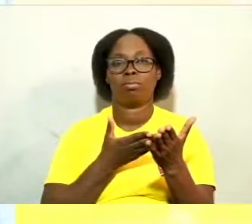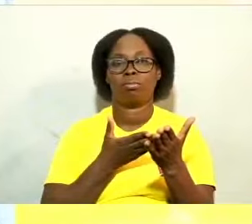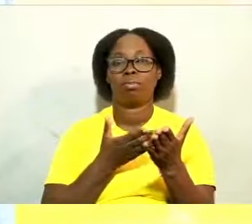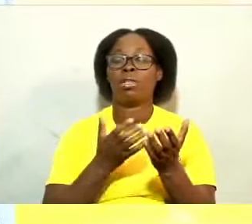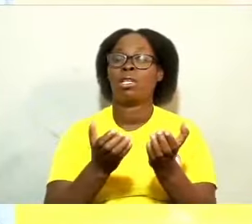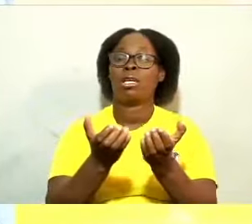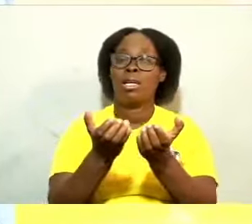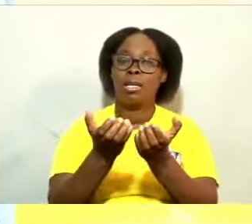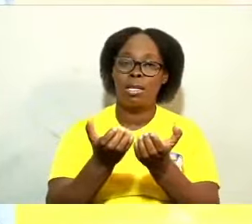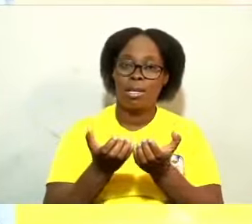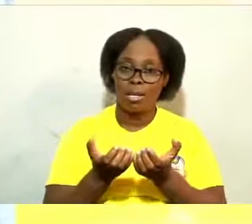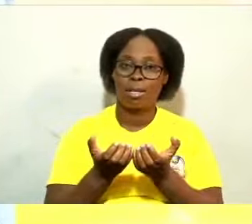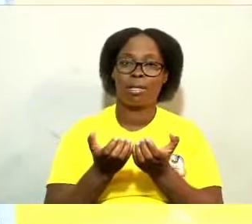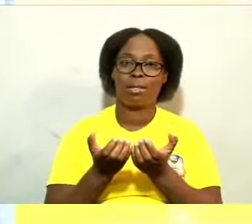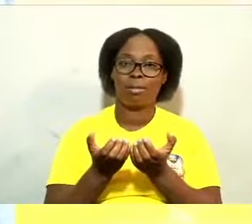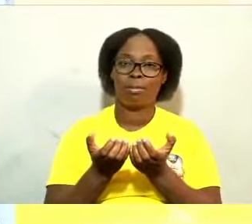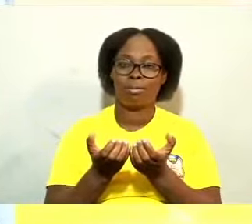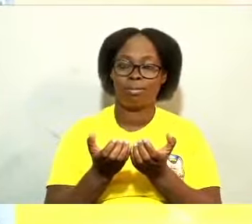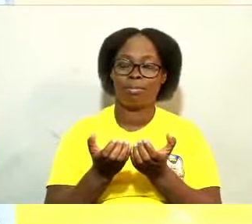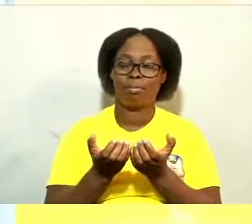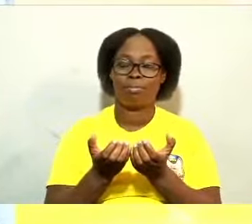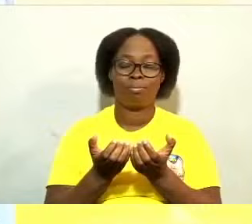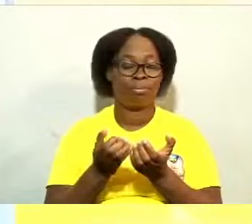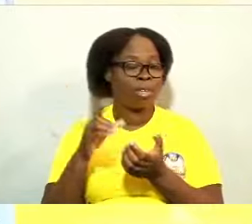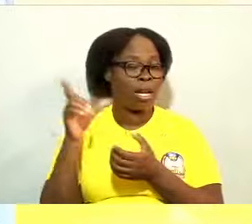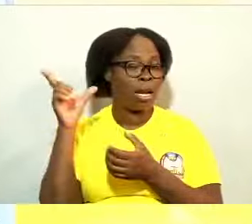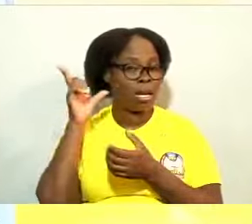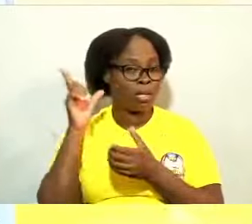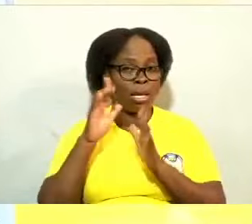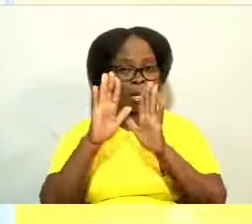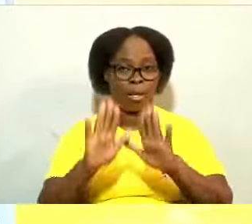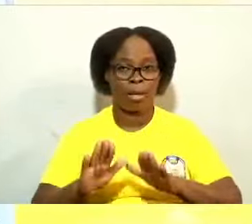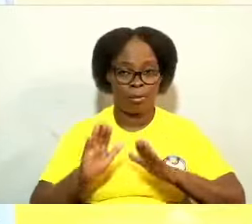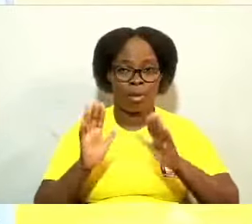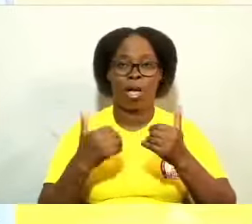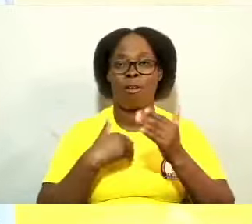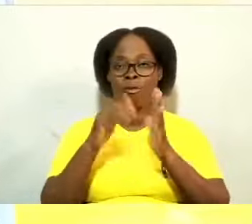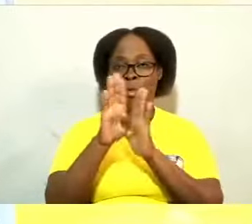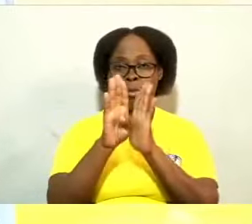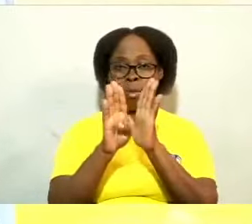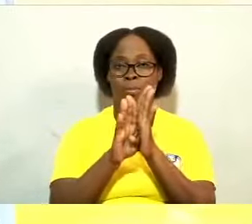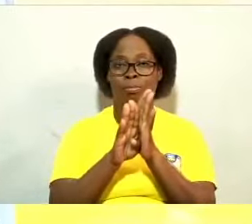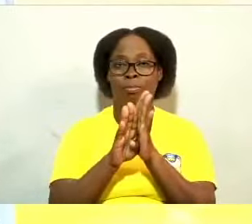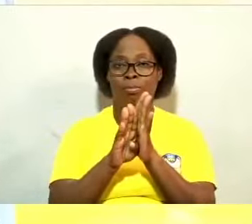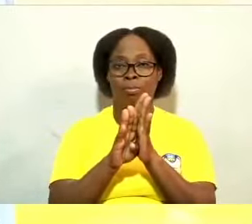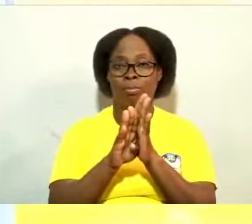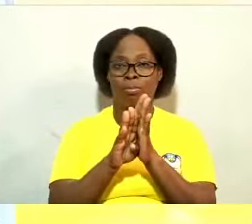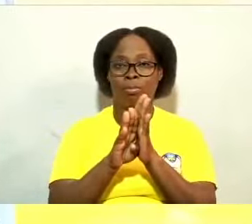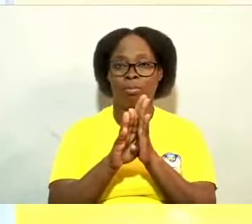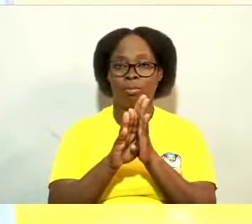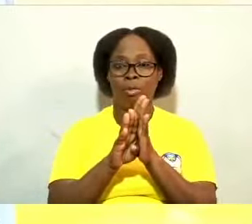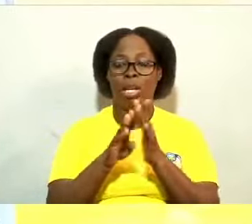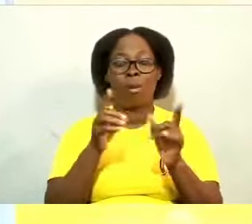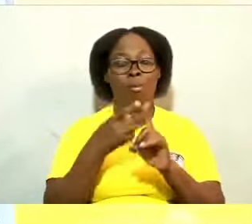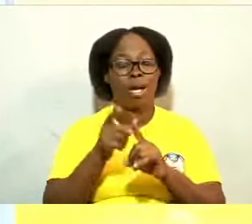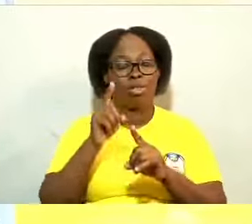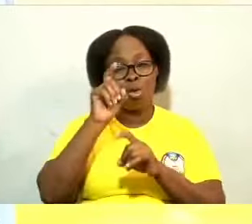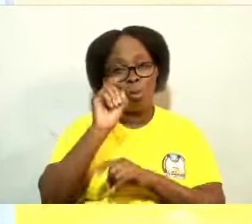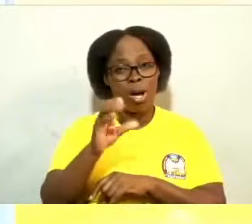inahitaji dira. Sikiliza, unakuwa na ramani lakini uweze kujua